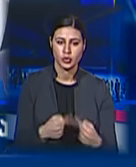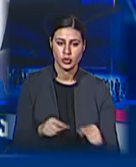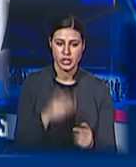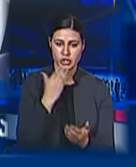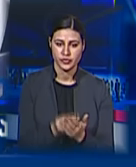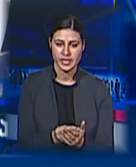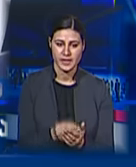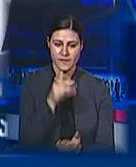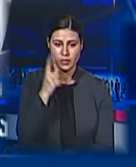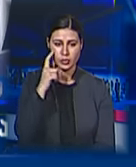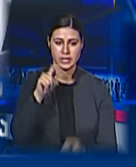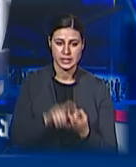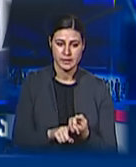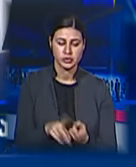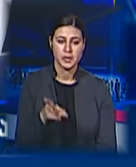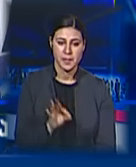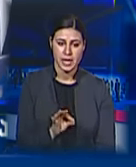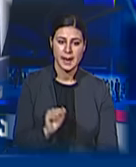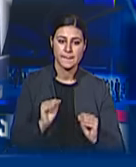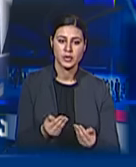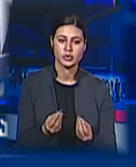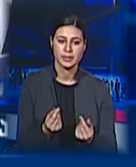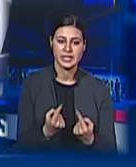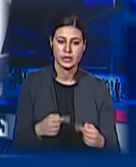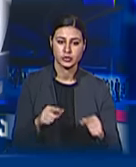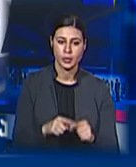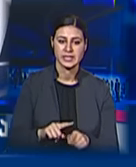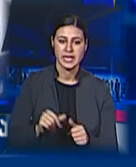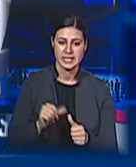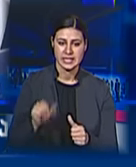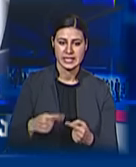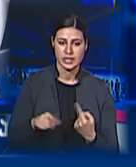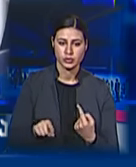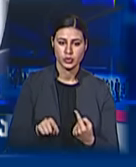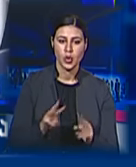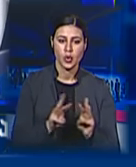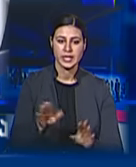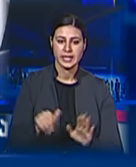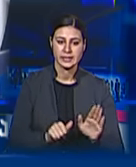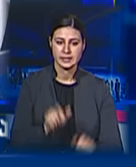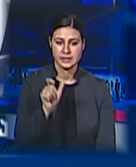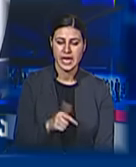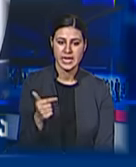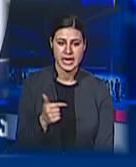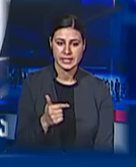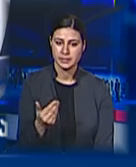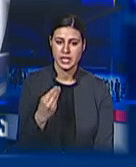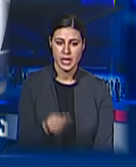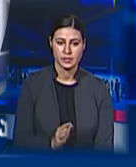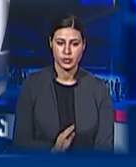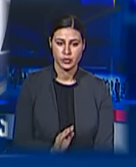ჩვენში ერთმანეთთან აკავშირებენ, თუმცა მიკროსაფინანსოებისგან განსხვავებით ონლაინ კრედიტებისას მსესხებელს გარანტიები არ